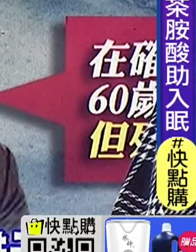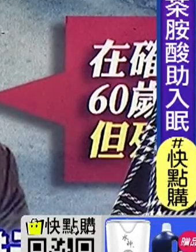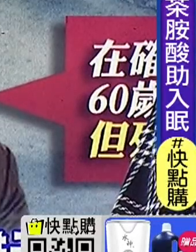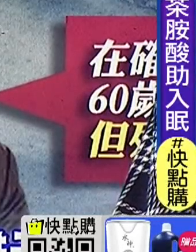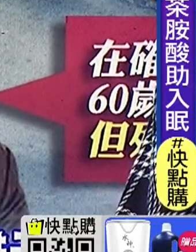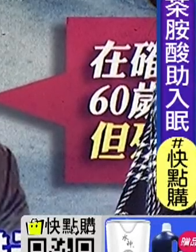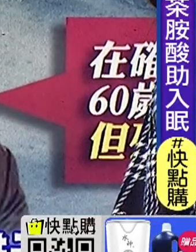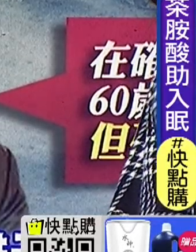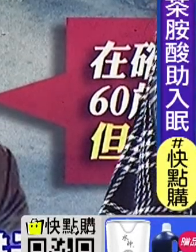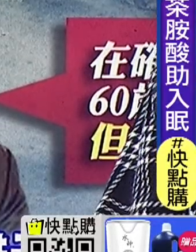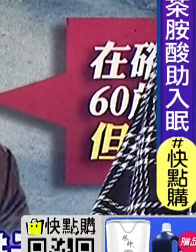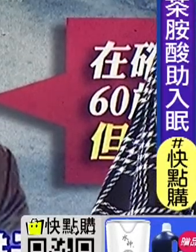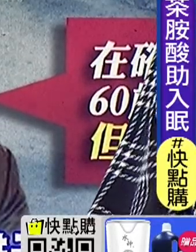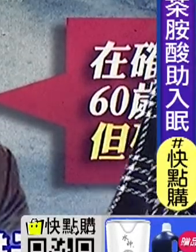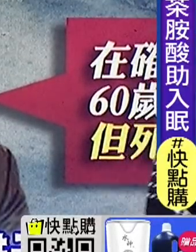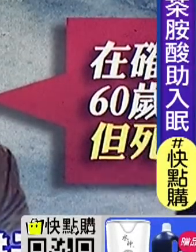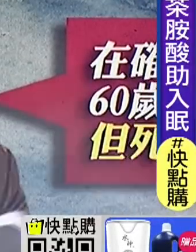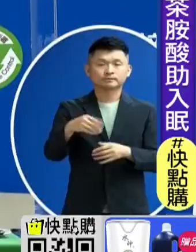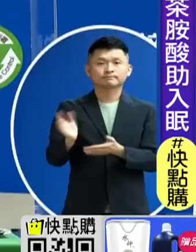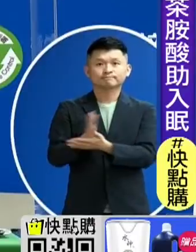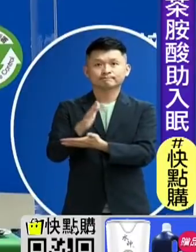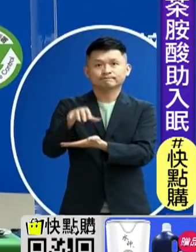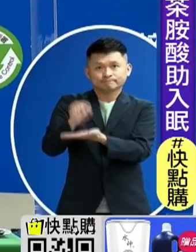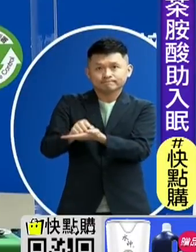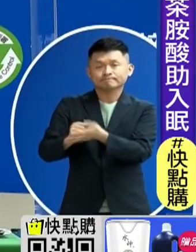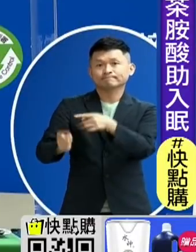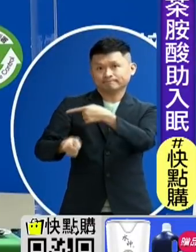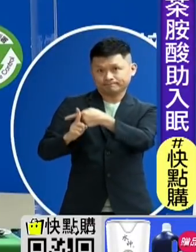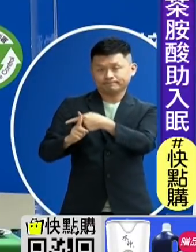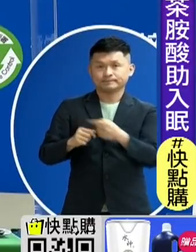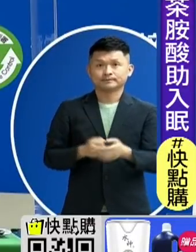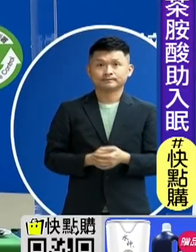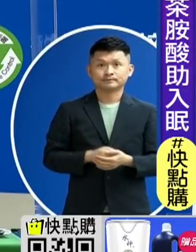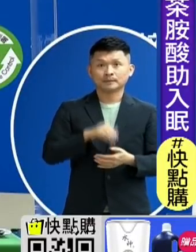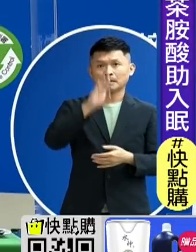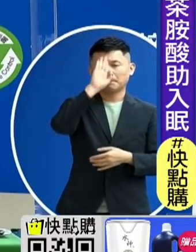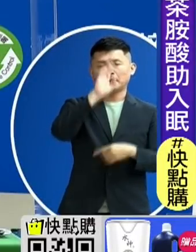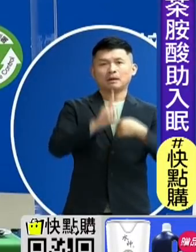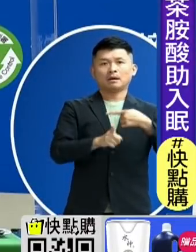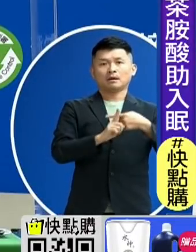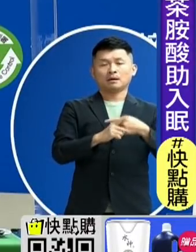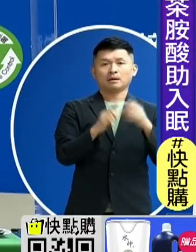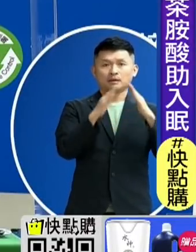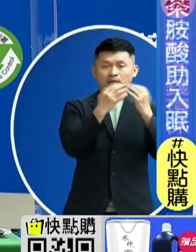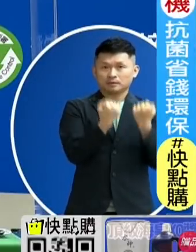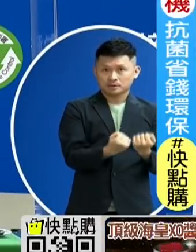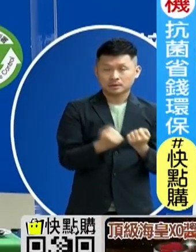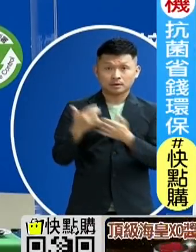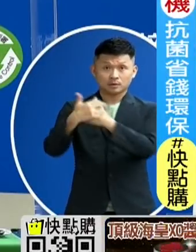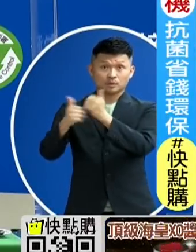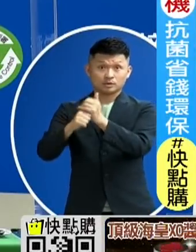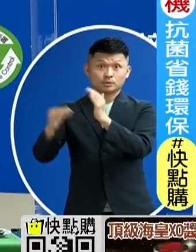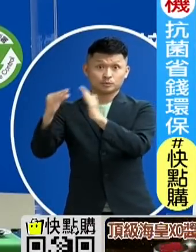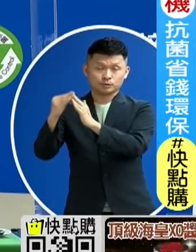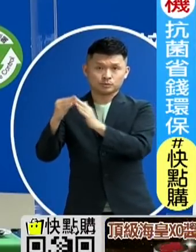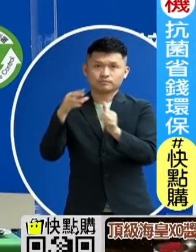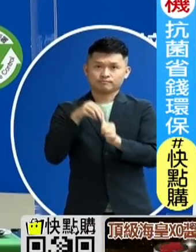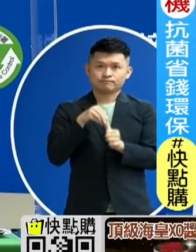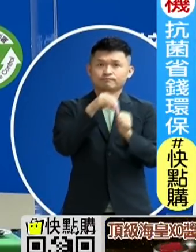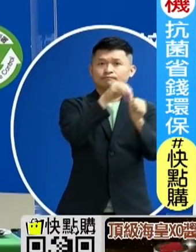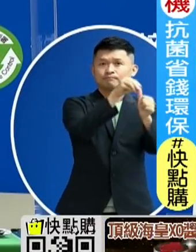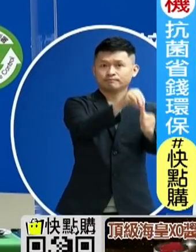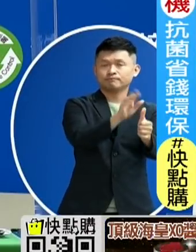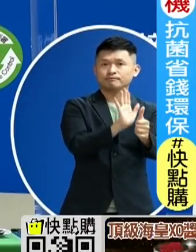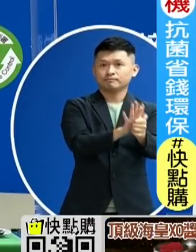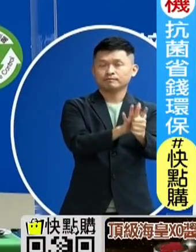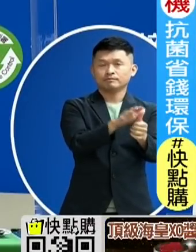么你现在才在生？你到底说我们要跟国外一样一样什么？再来是人口比也不一样啊。其他这上面的哪一个人